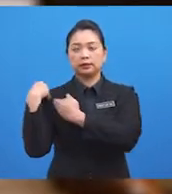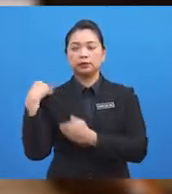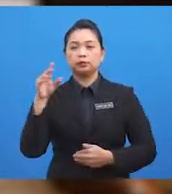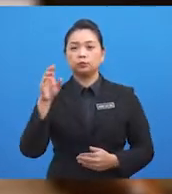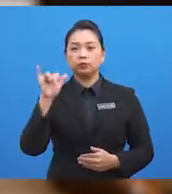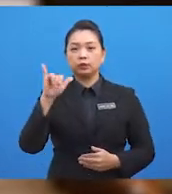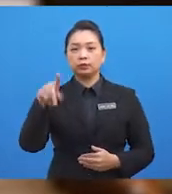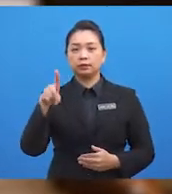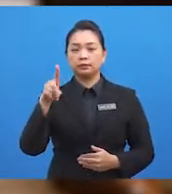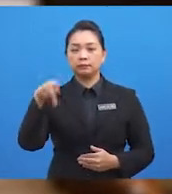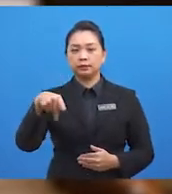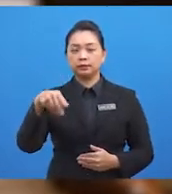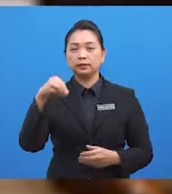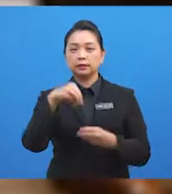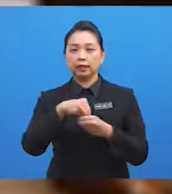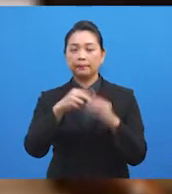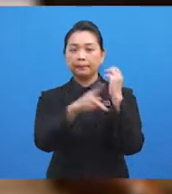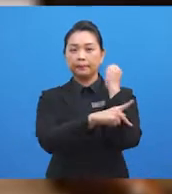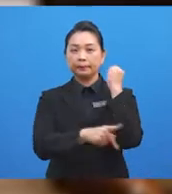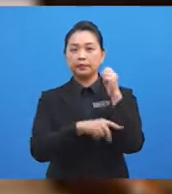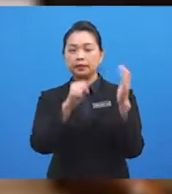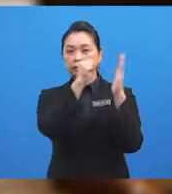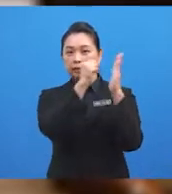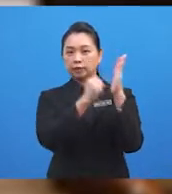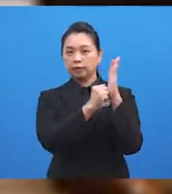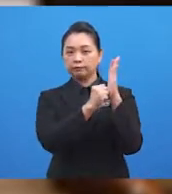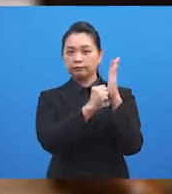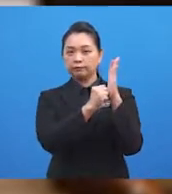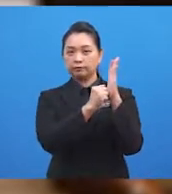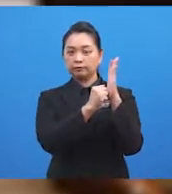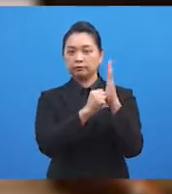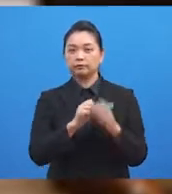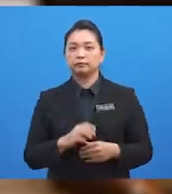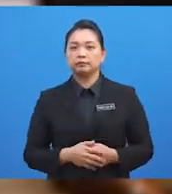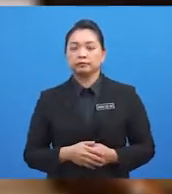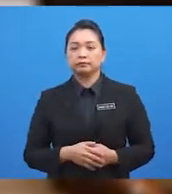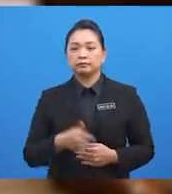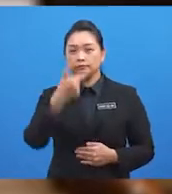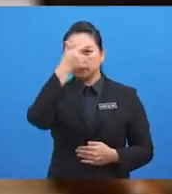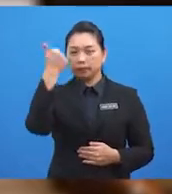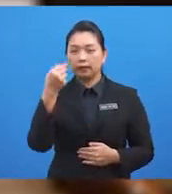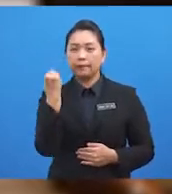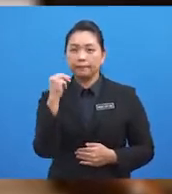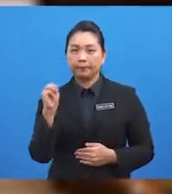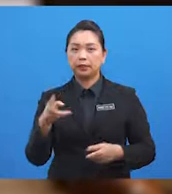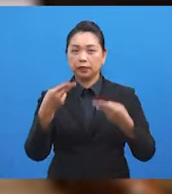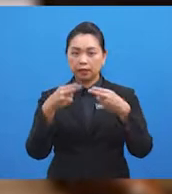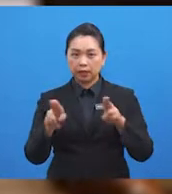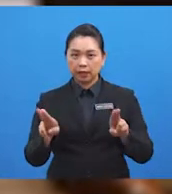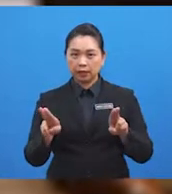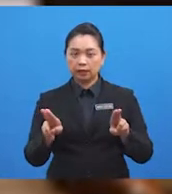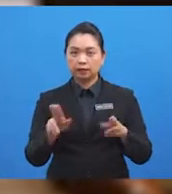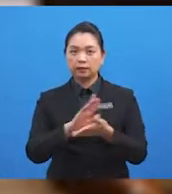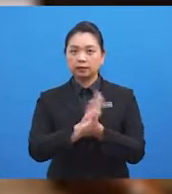Parlimen. Syarat keahlian dan keadaan yang menyebabkan mereka hilang kelayakan